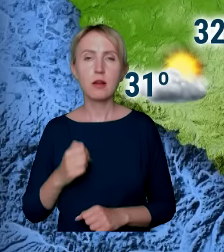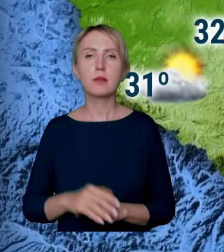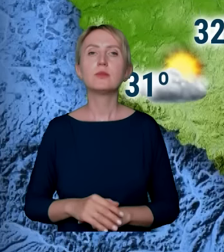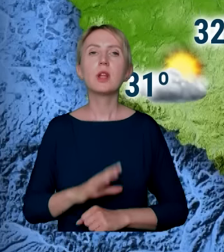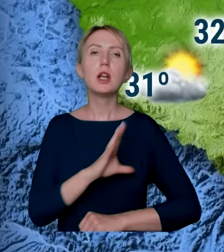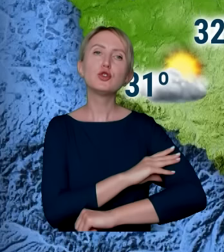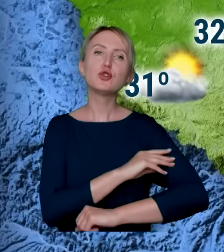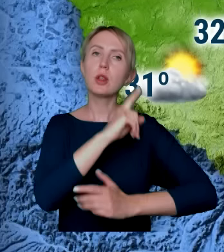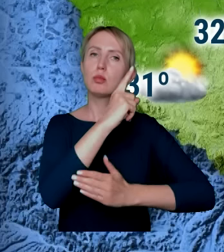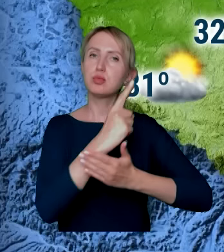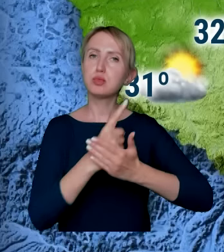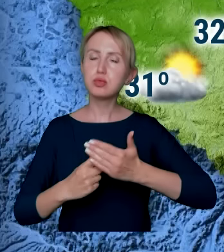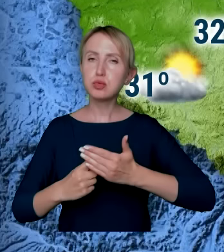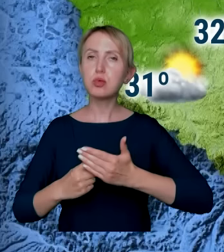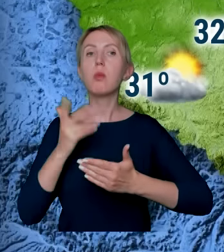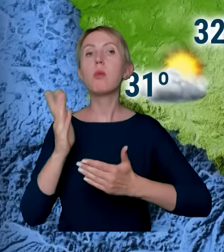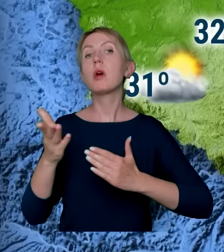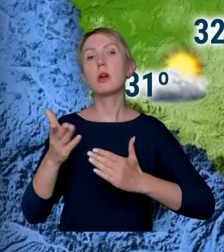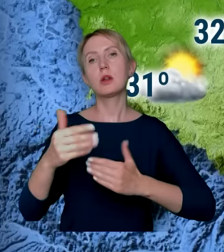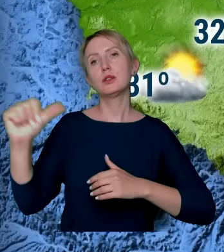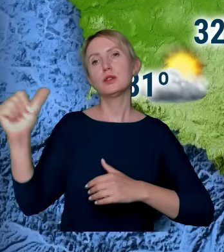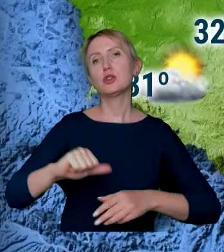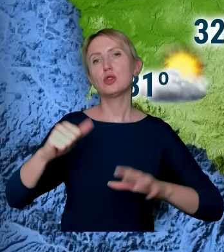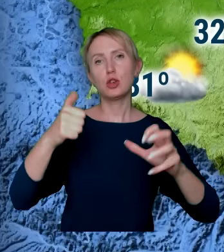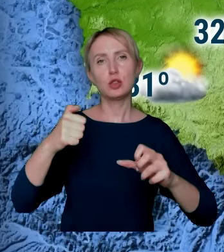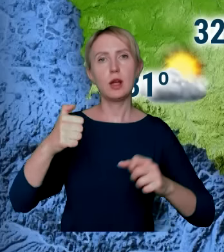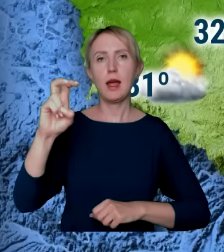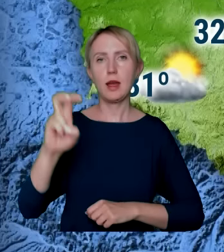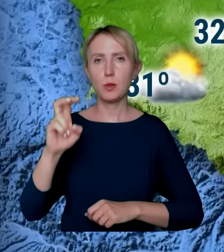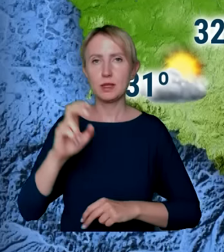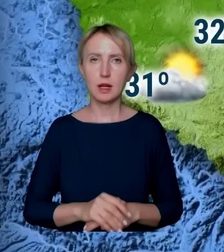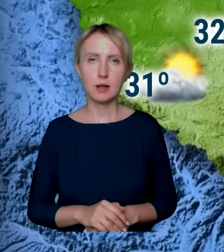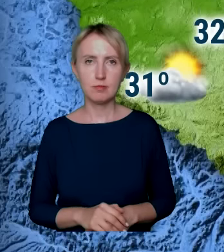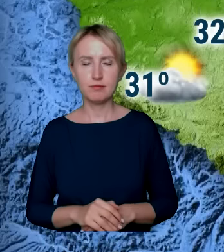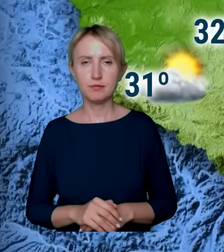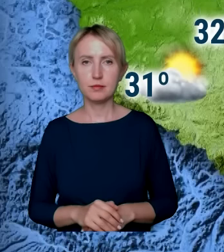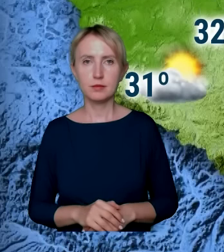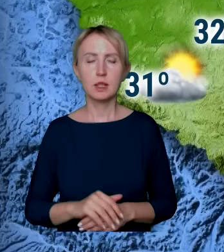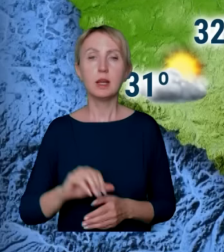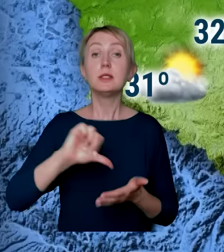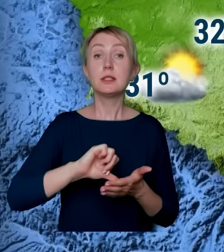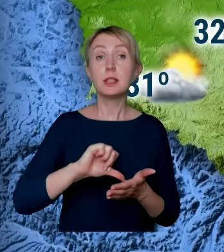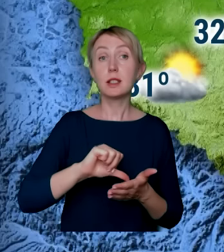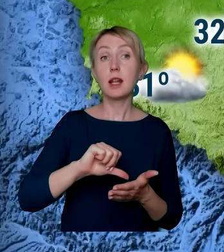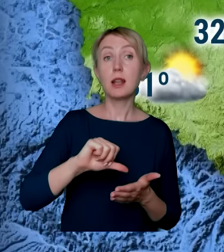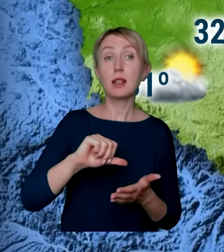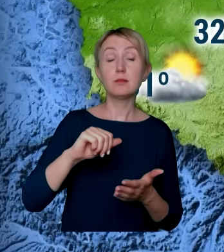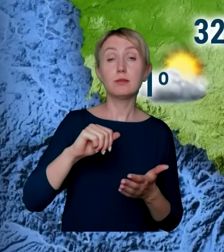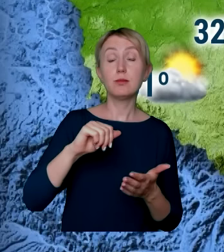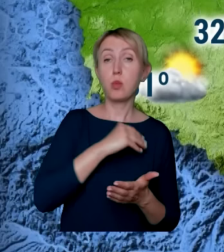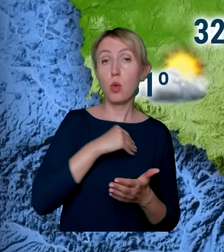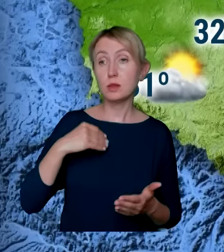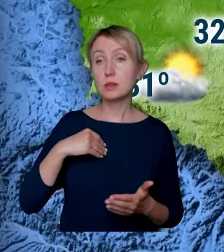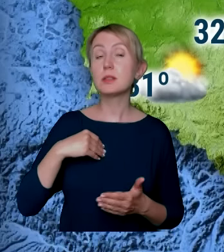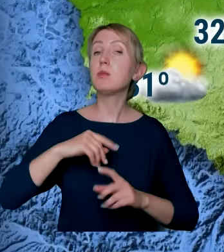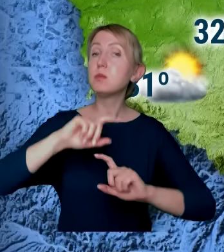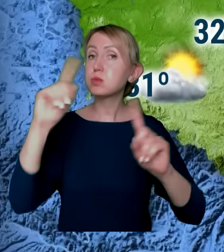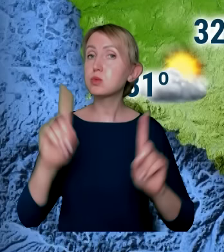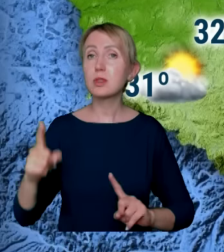na barometrach zanotujemy 1006 hektopaskali. Zagrzmi w centralnej i zachodniej części kraju. Wygląda na to, że do burz musimy się